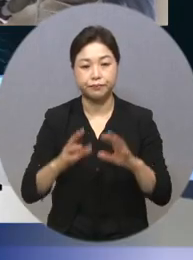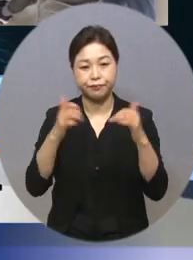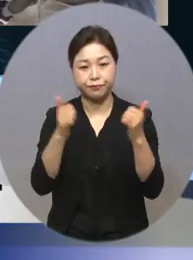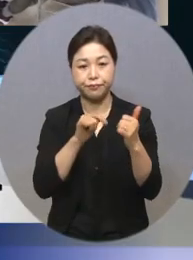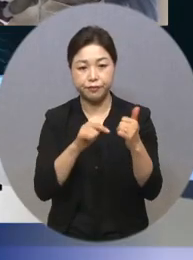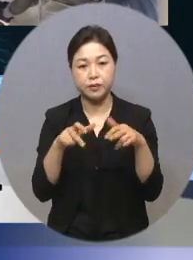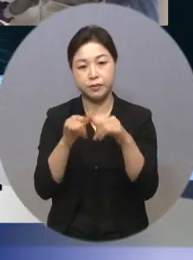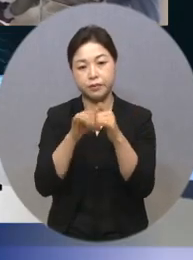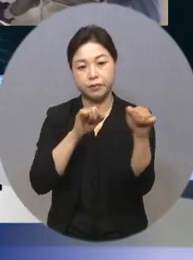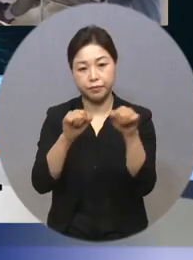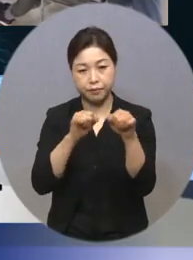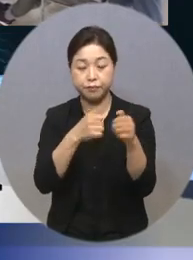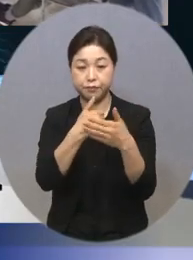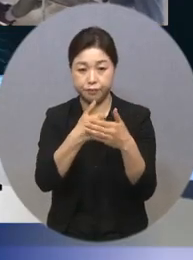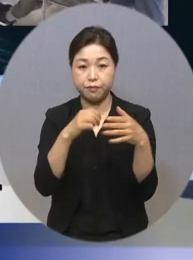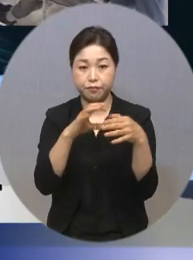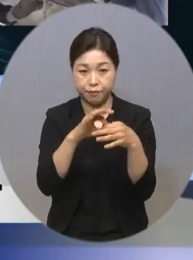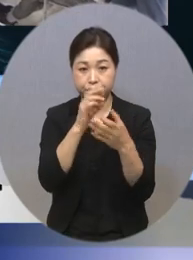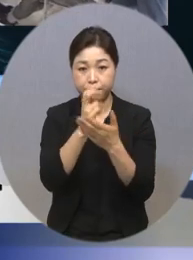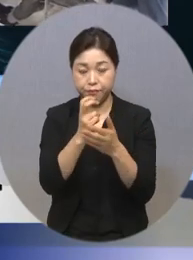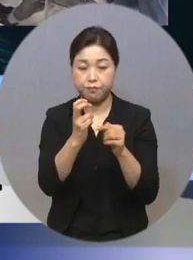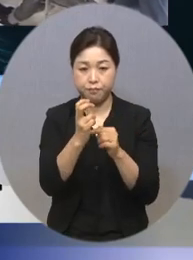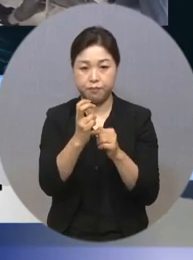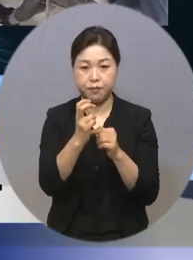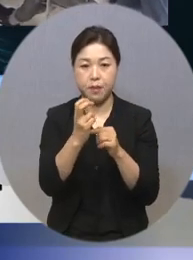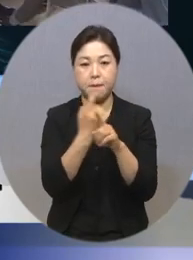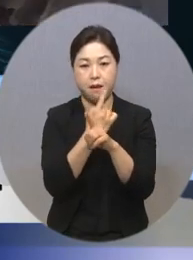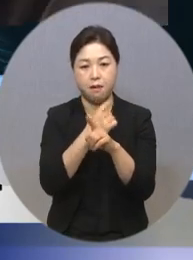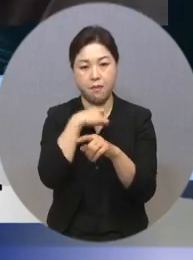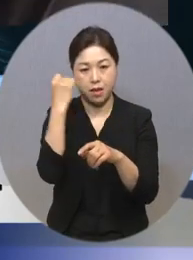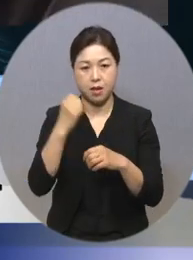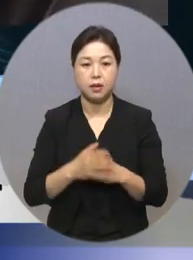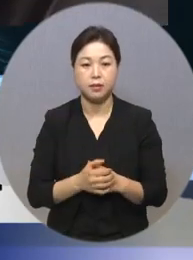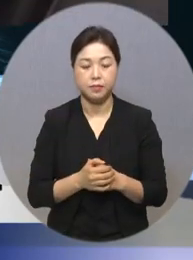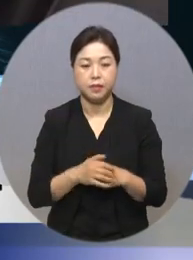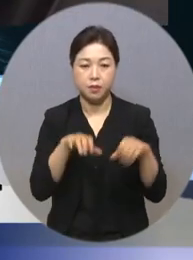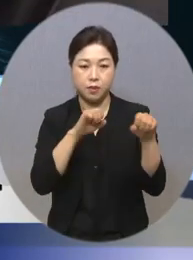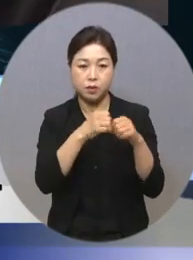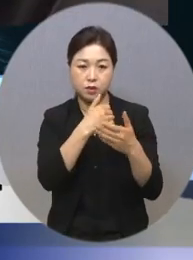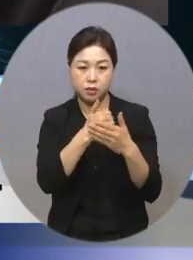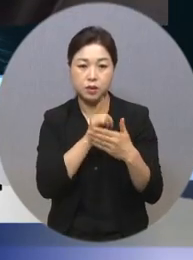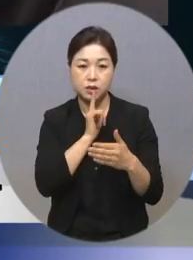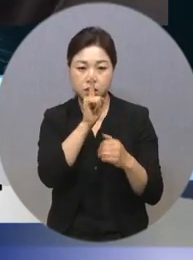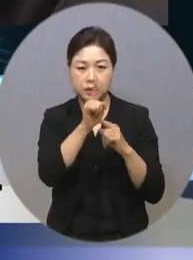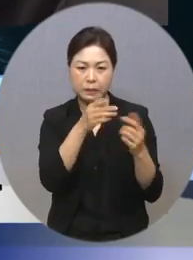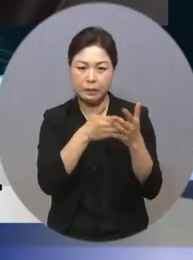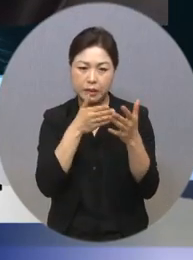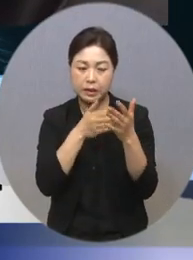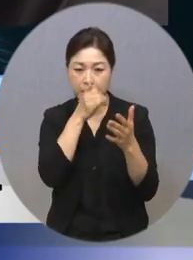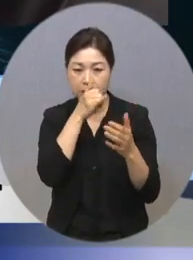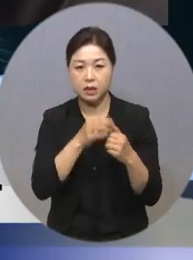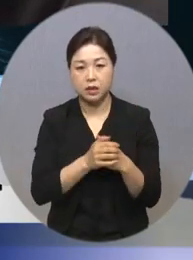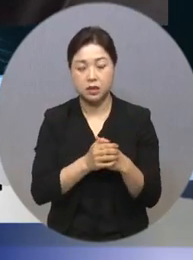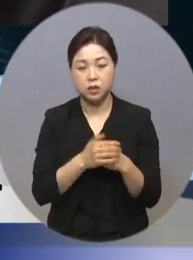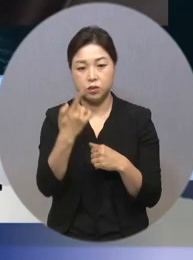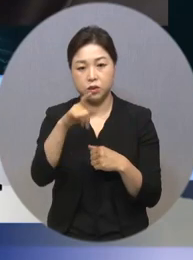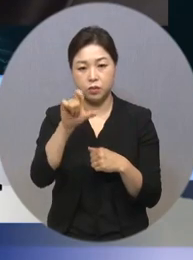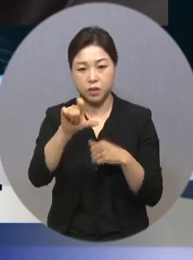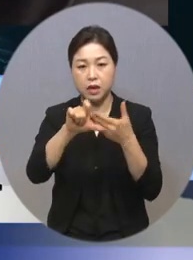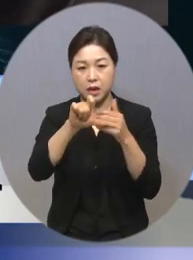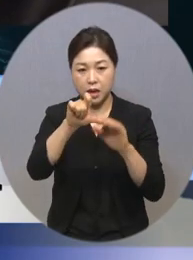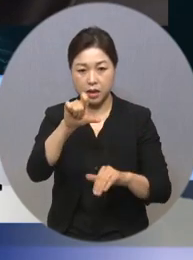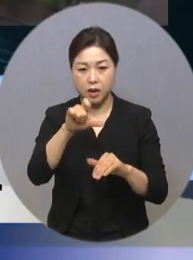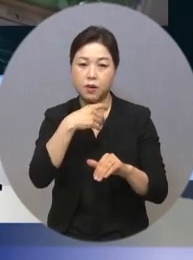국회에서 장애인 활동지원에 관한 법률 개정안이 통과됐습니다. 활동지원 신청이 막혀있던 65세 미만